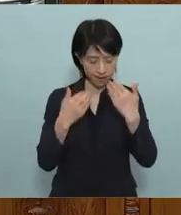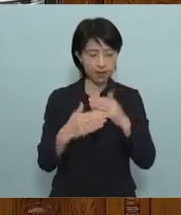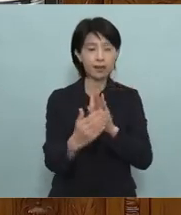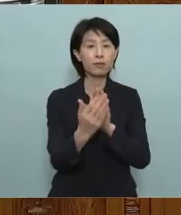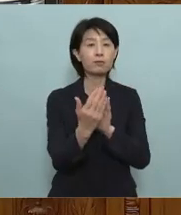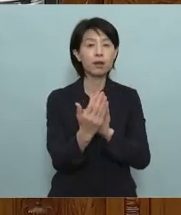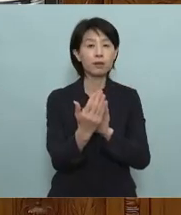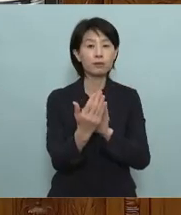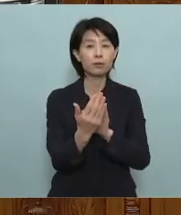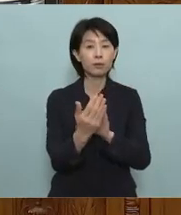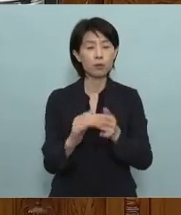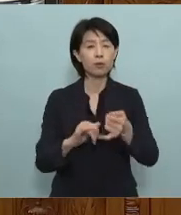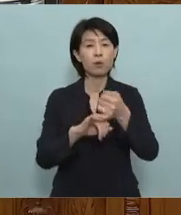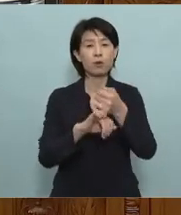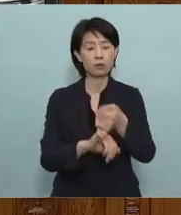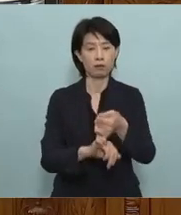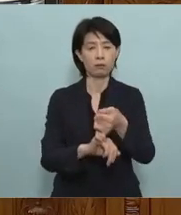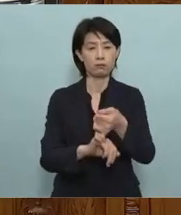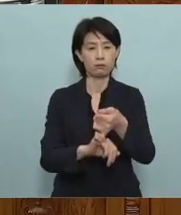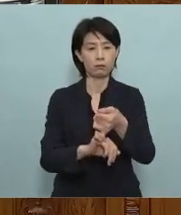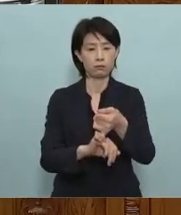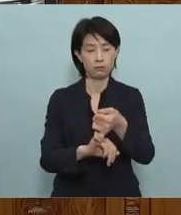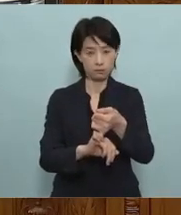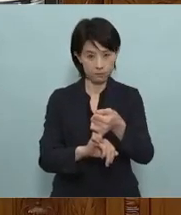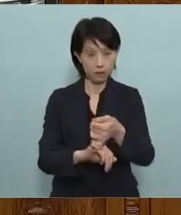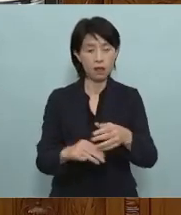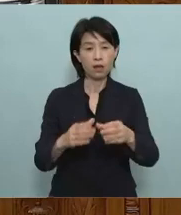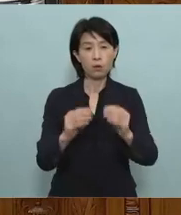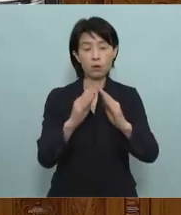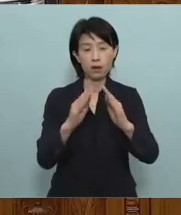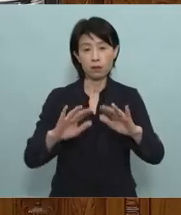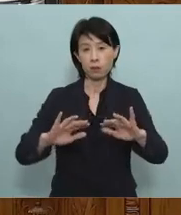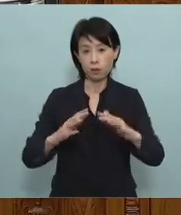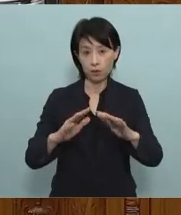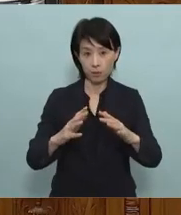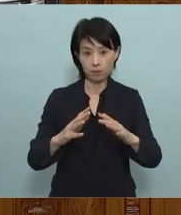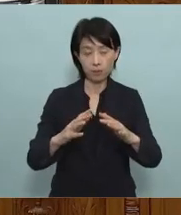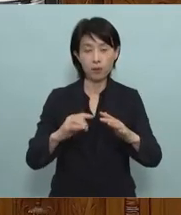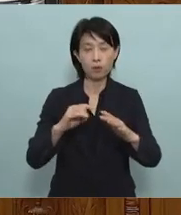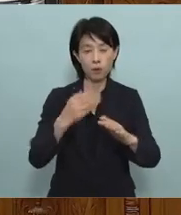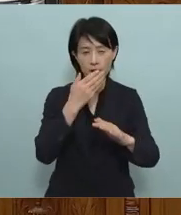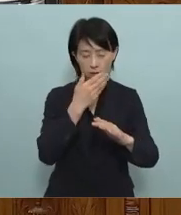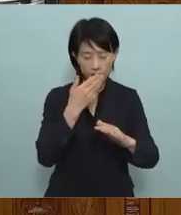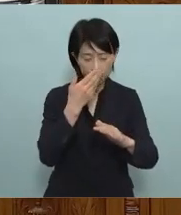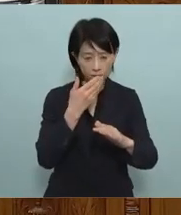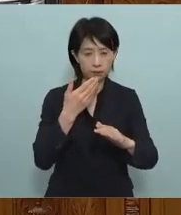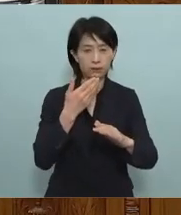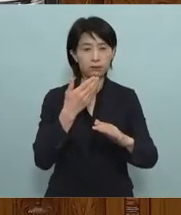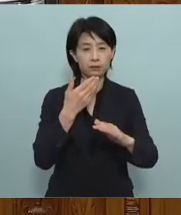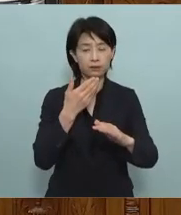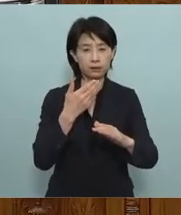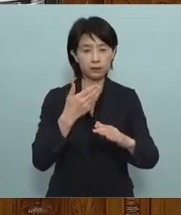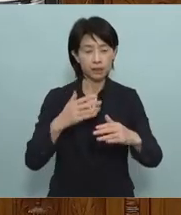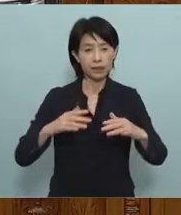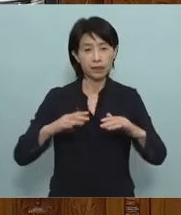っていくことをお誓いいたします。もとより国会での議論は誠に重要なものであり、ご